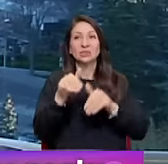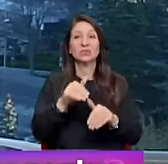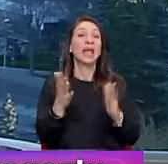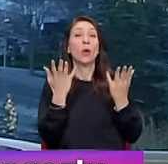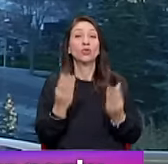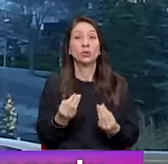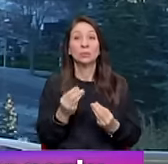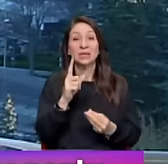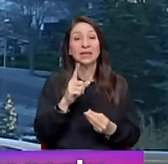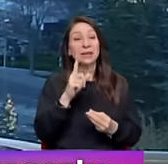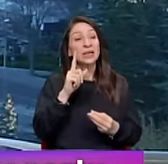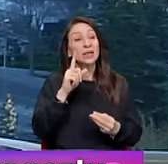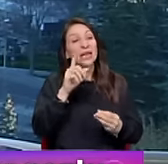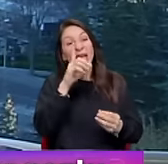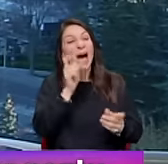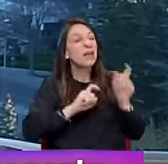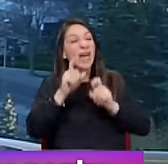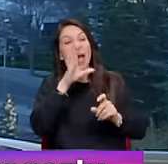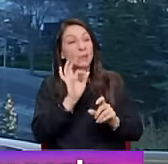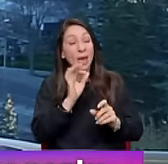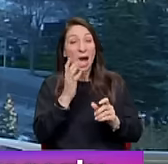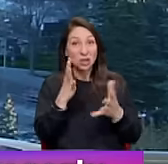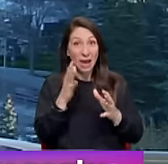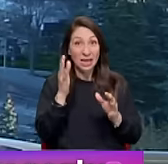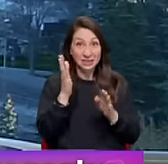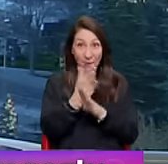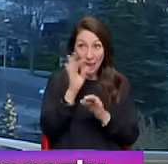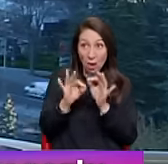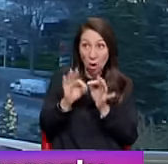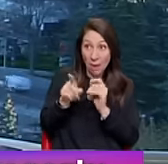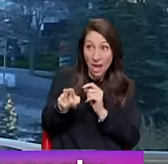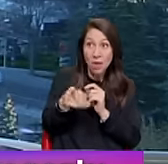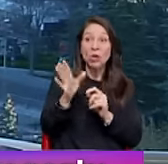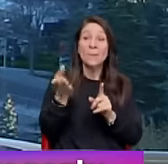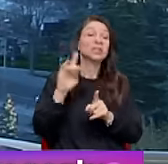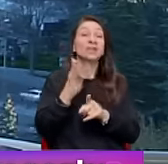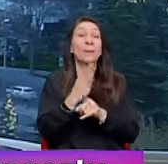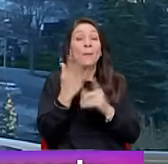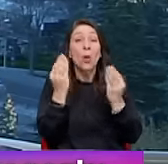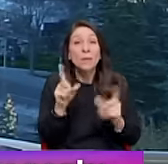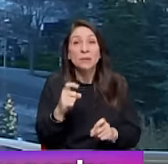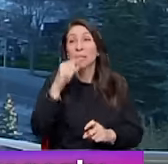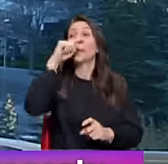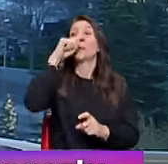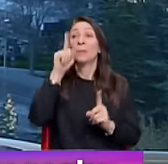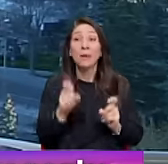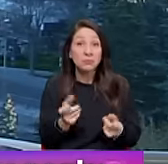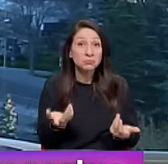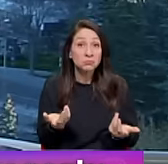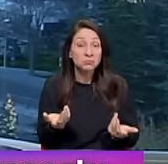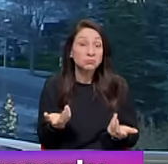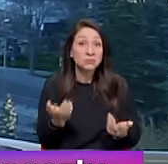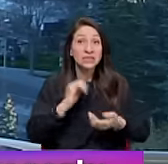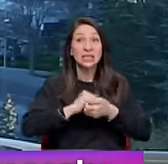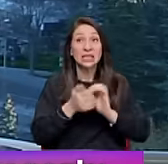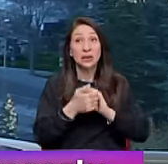ne oldu? Bir günah keçisi. Acaba sebebi ekonomi mi? Ya da başka sebepler olabilir mi? Kibir mi?